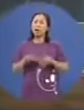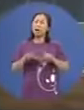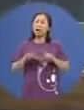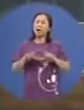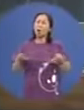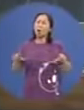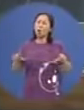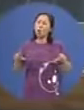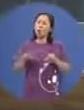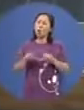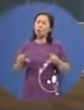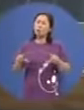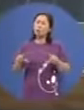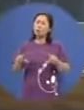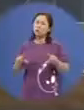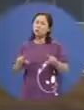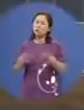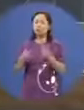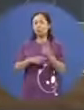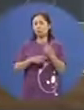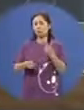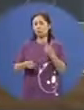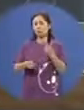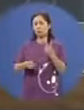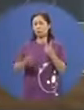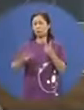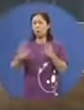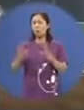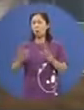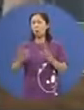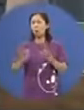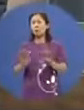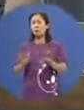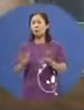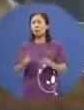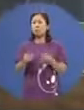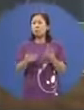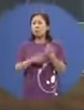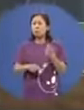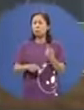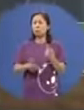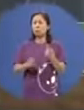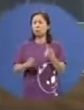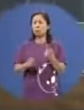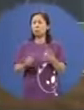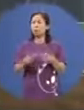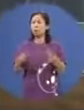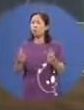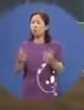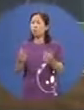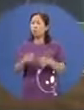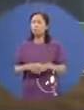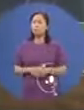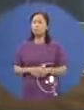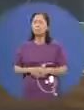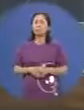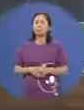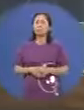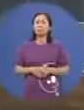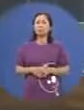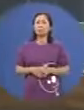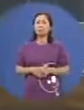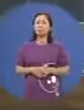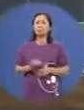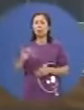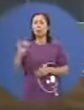で、で今は一人っ子なんてのも結構多いわけですね、 はい、 だから全体として子供さんが夫婦